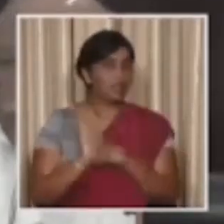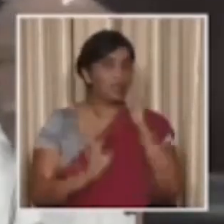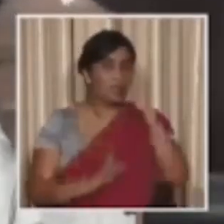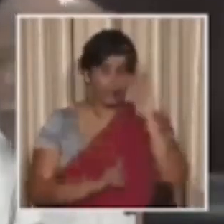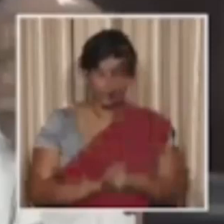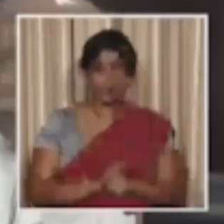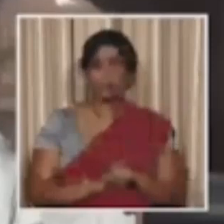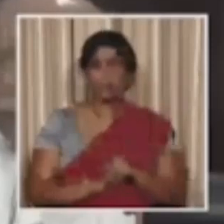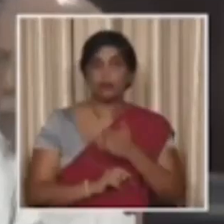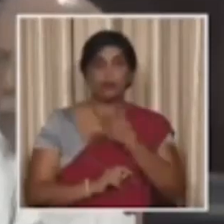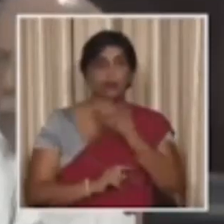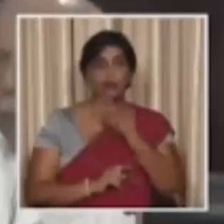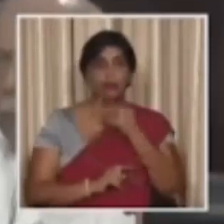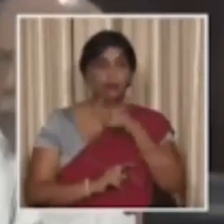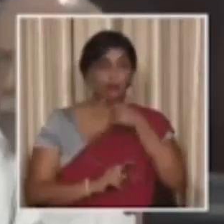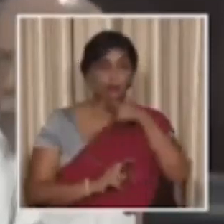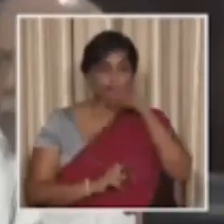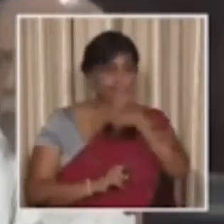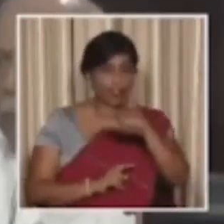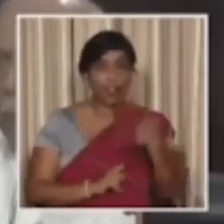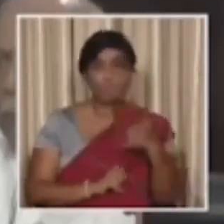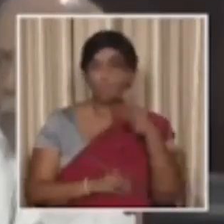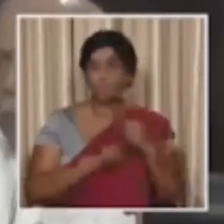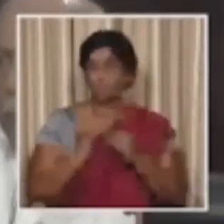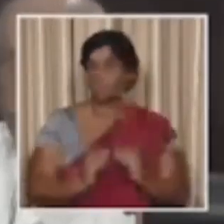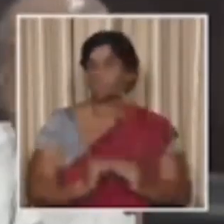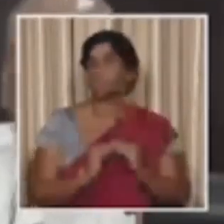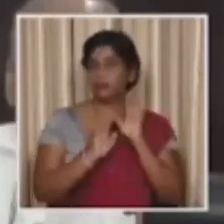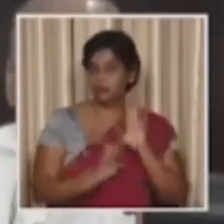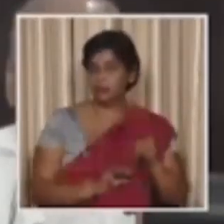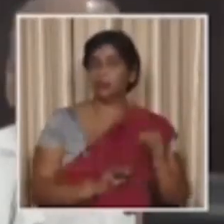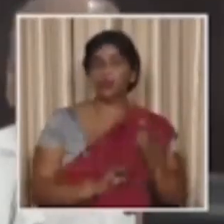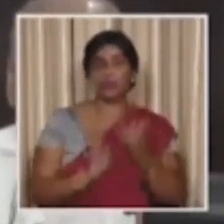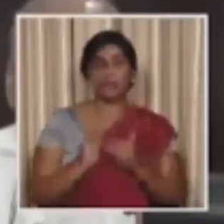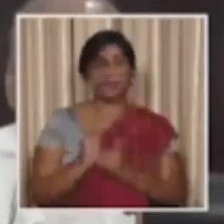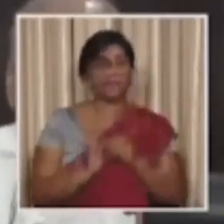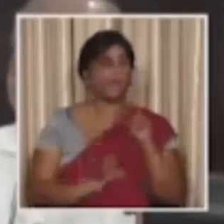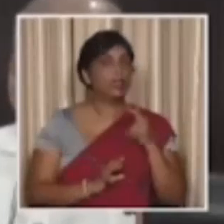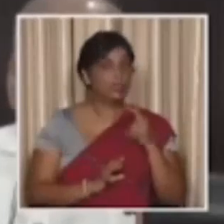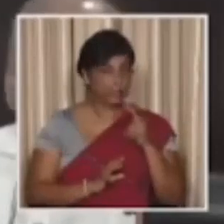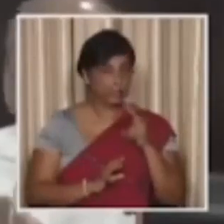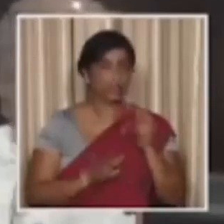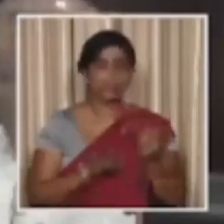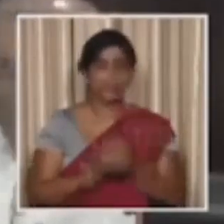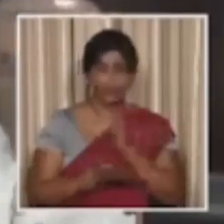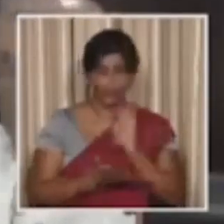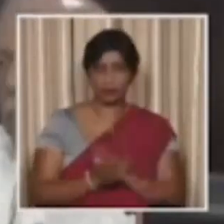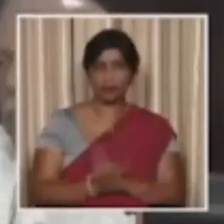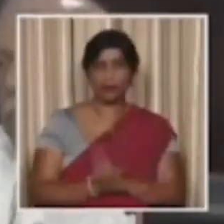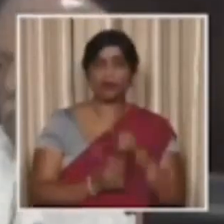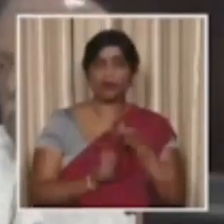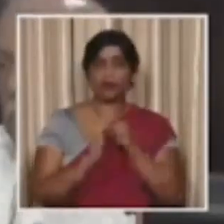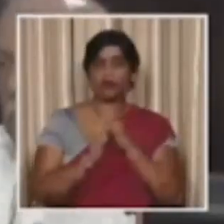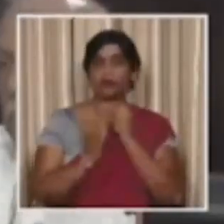260,000ක් පමණ වෙනවා මිරිදිය ධීවර කර්මාන්තය සංවර්ධනය කිරීම උදෙසා රුපියල් මිලියන 200ක් වෙන් කර තිබෙනවා